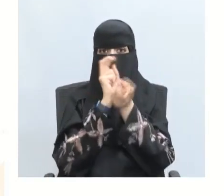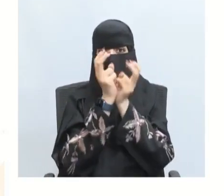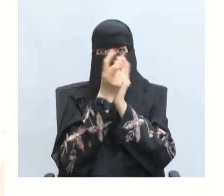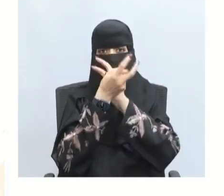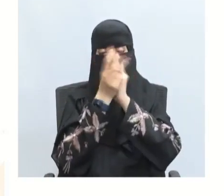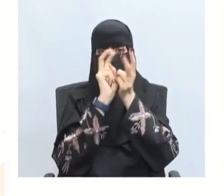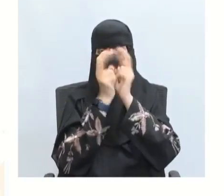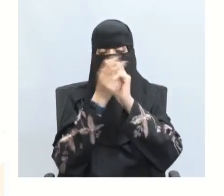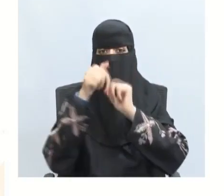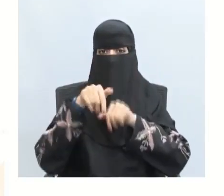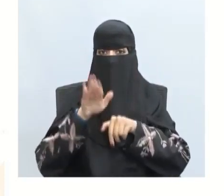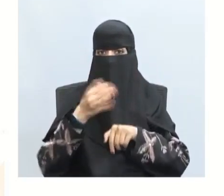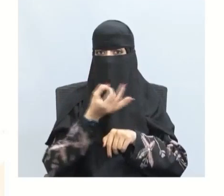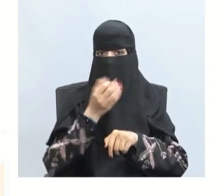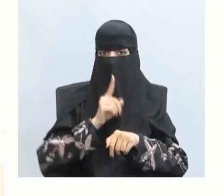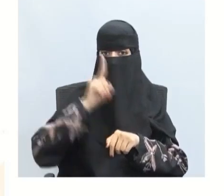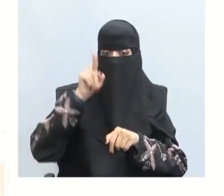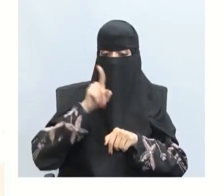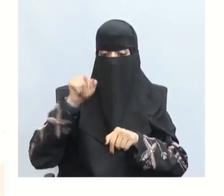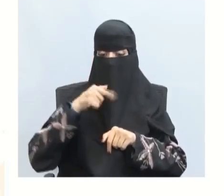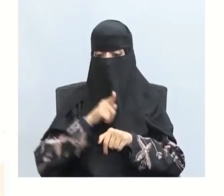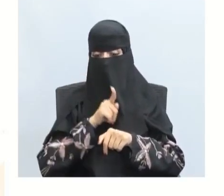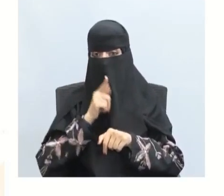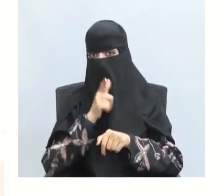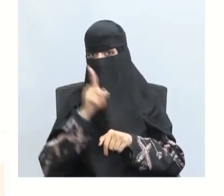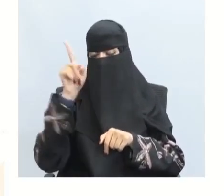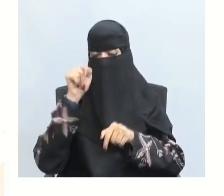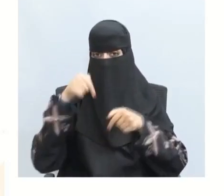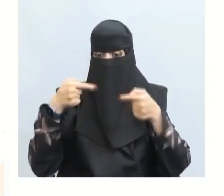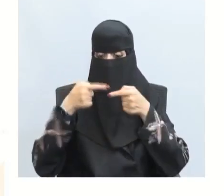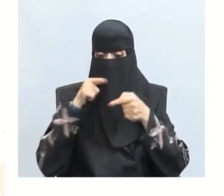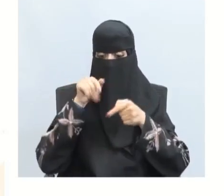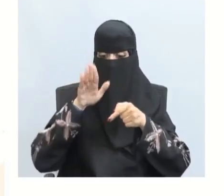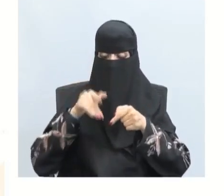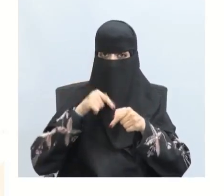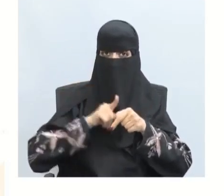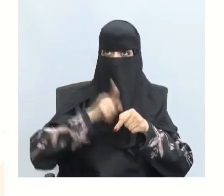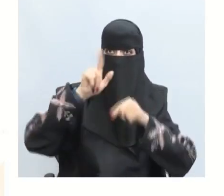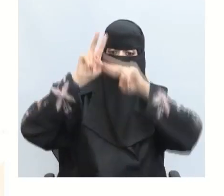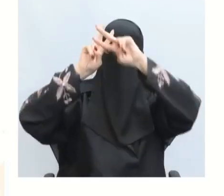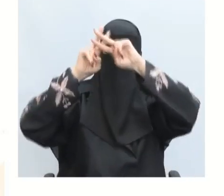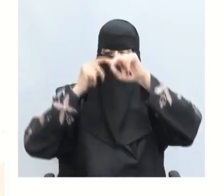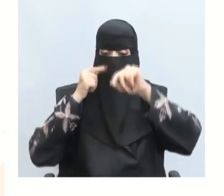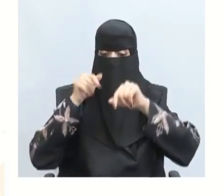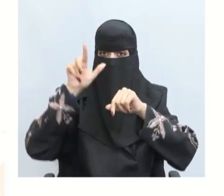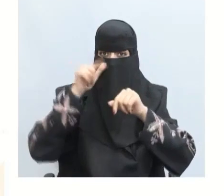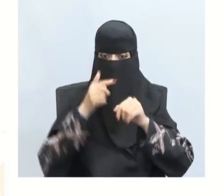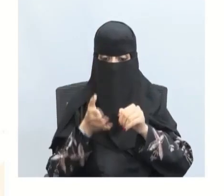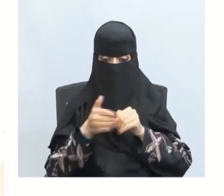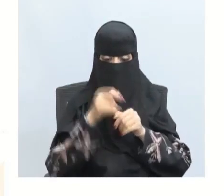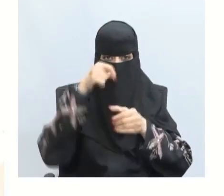تعالى وهو الذي جعل لكم النجوم لتهتدوا بها في ظلمات